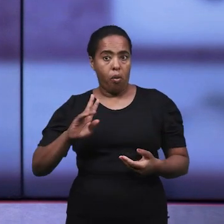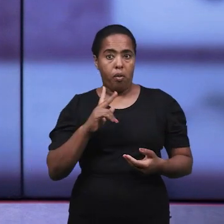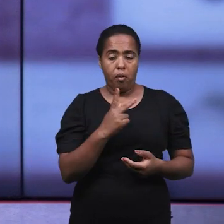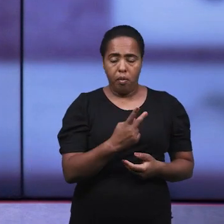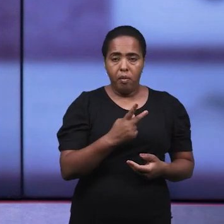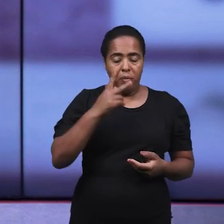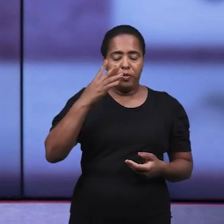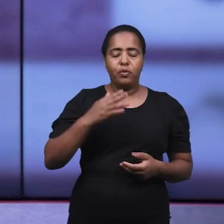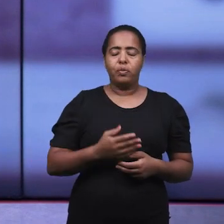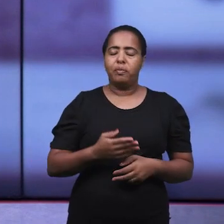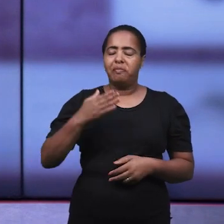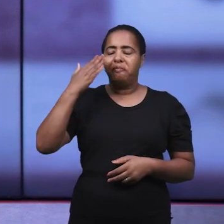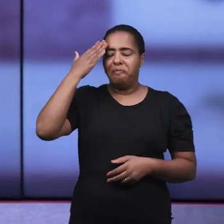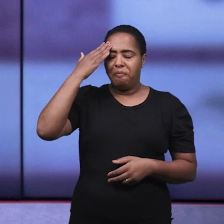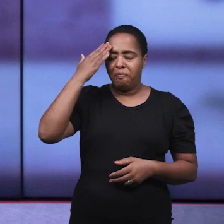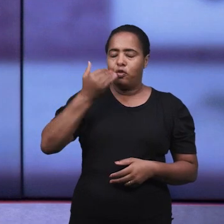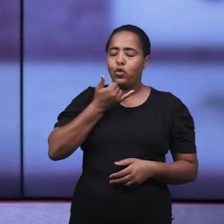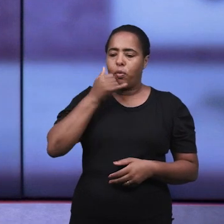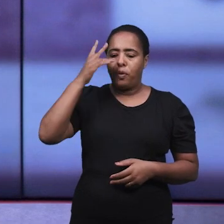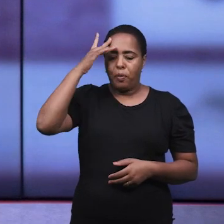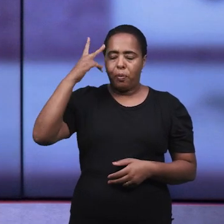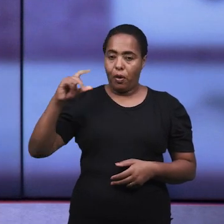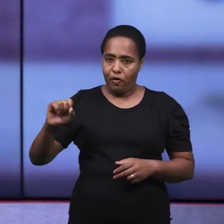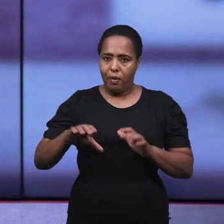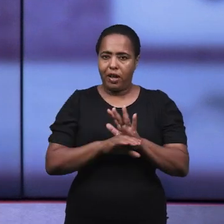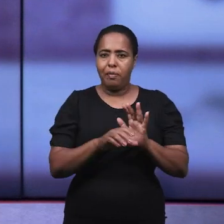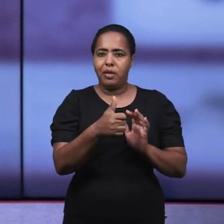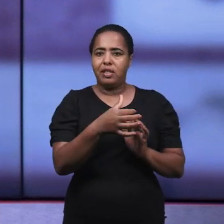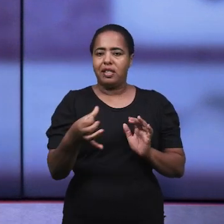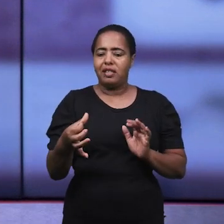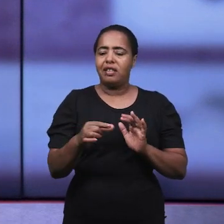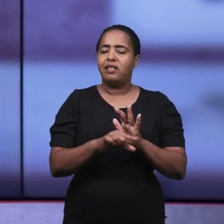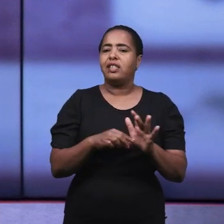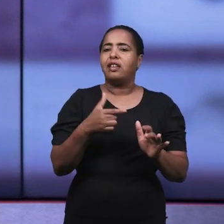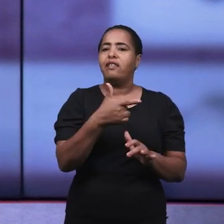Proverbe 16, 24,